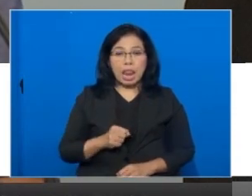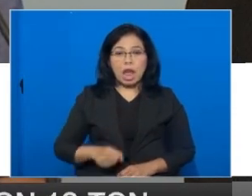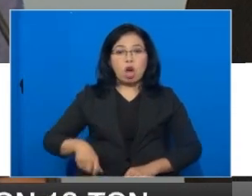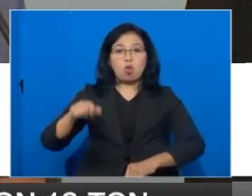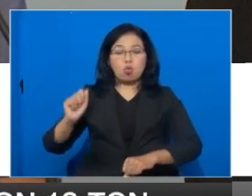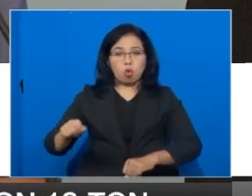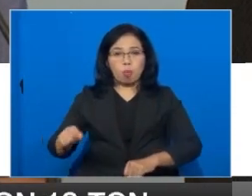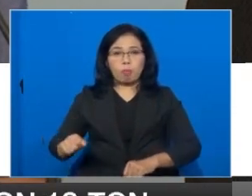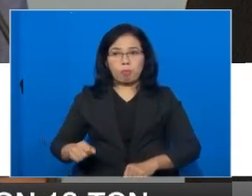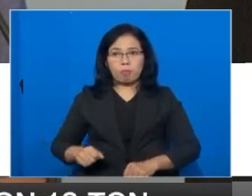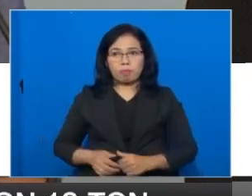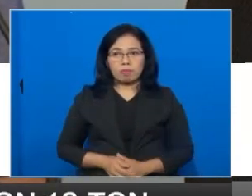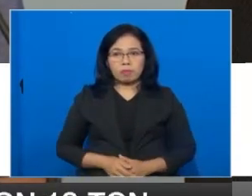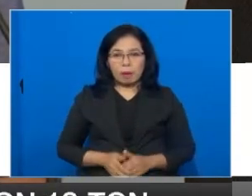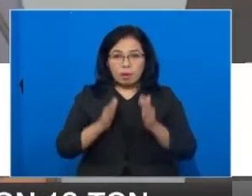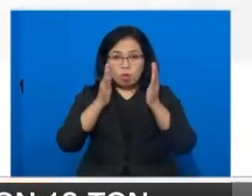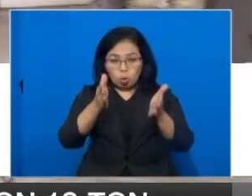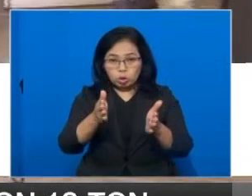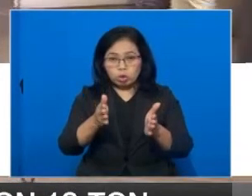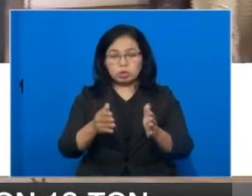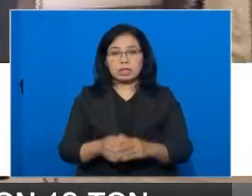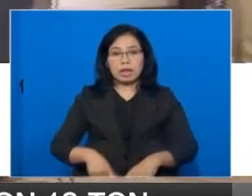dahulu hak kami untuk melakukan upaya-upaya